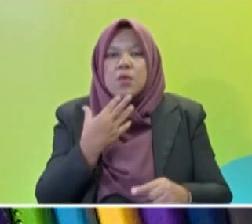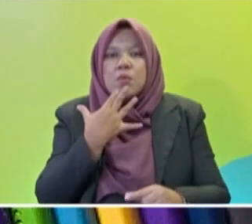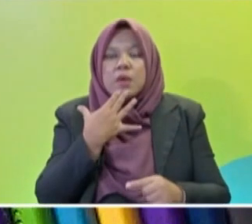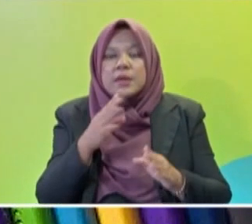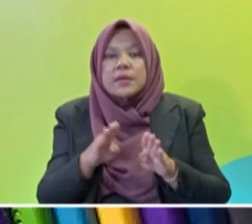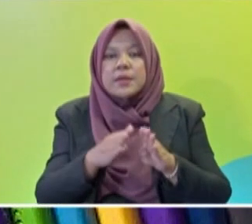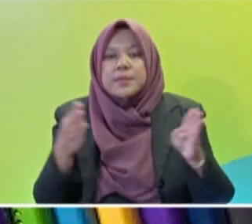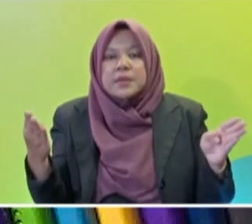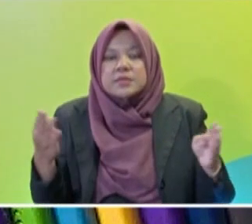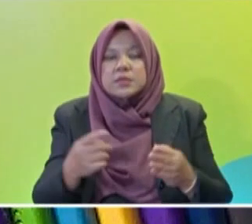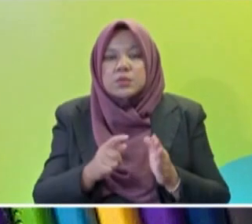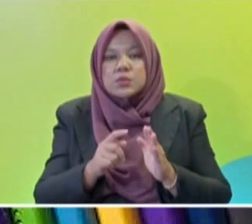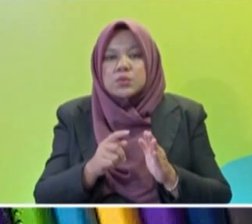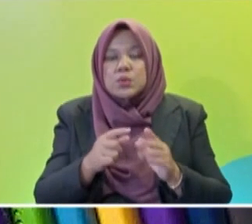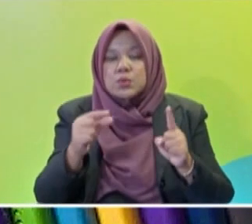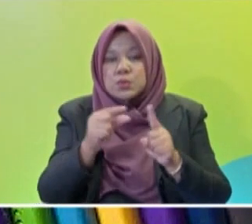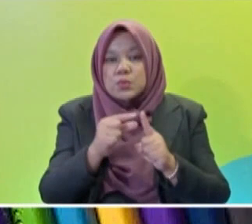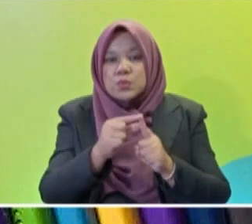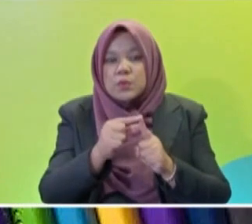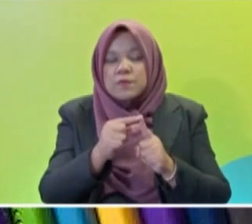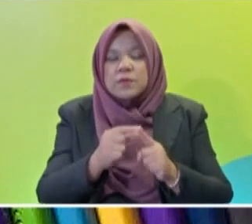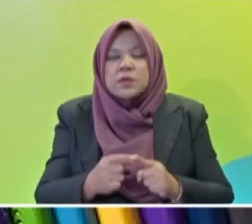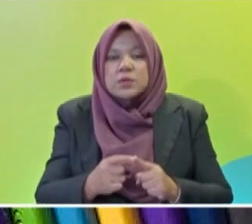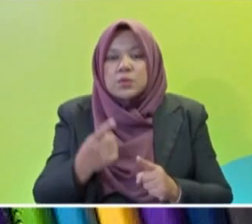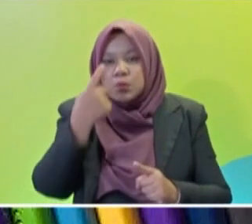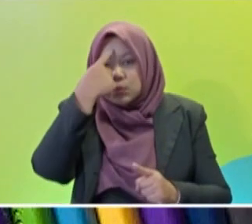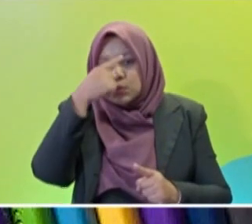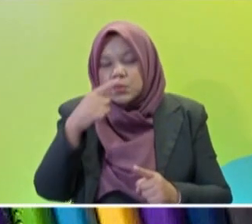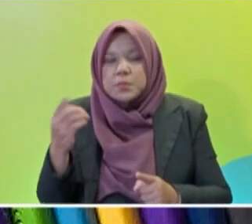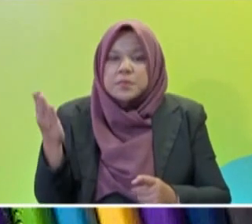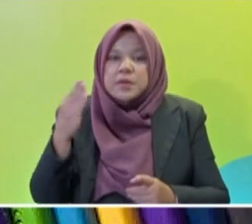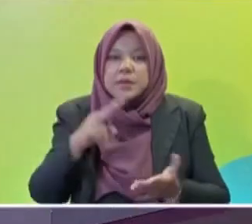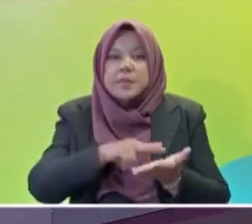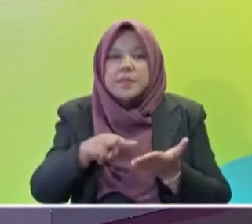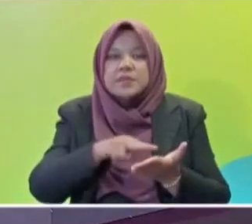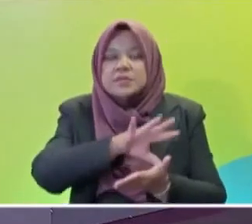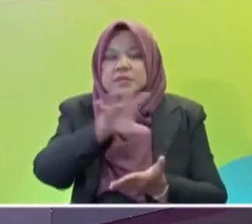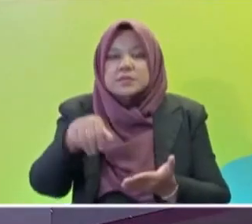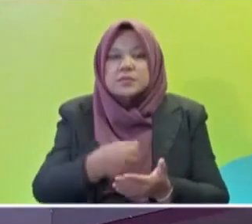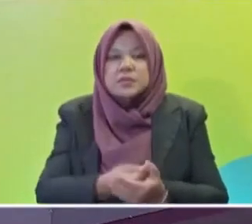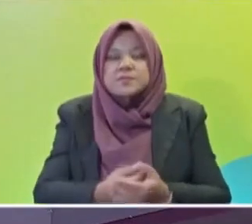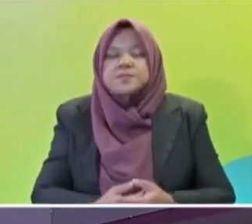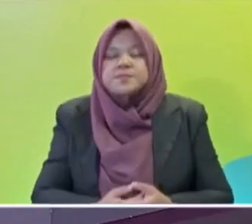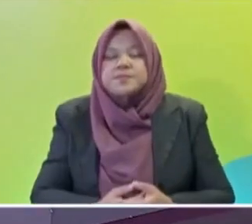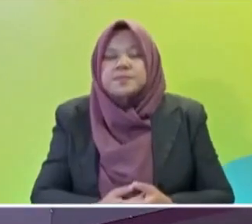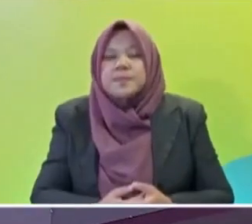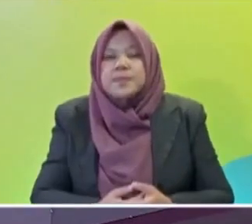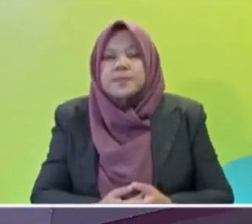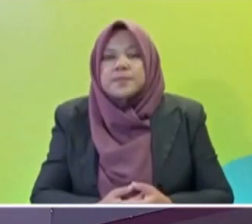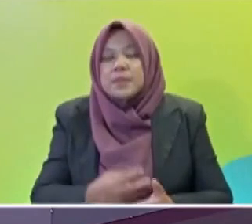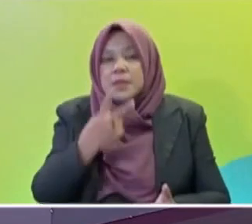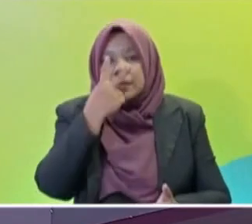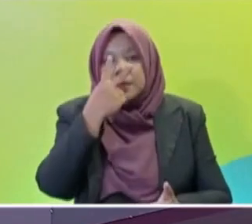pada teks untuk menunjukkan untuk menarik perhatian pembagi semua Oke saya teruskan